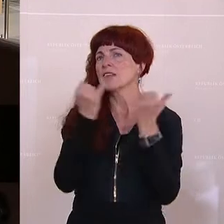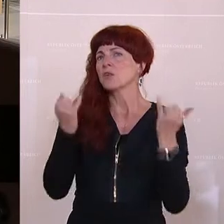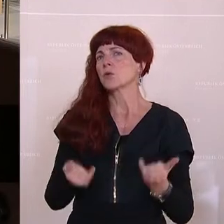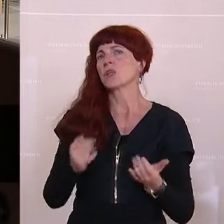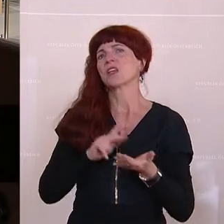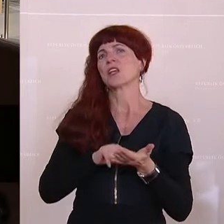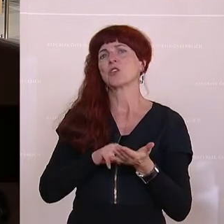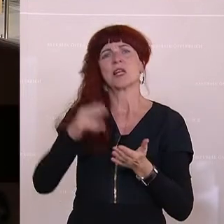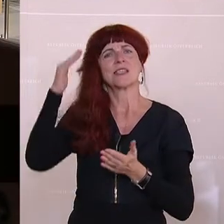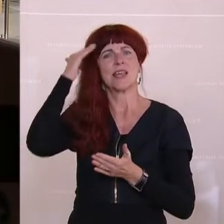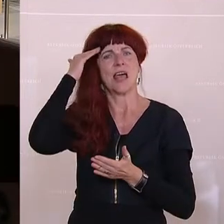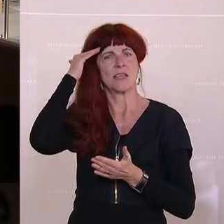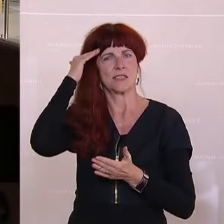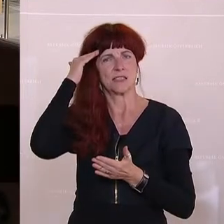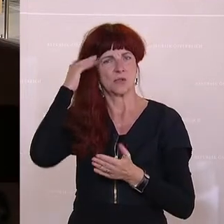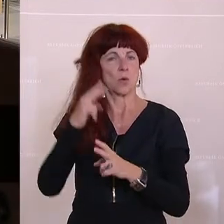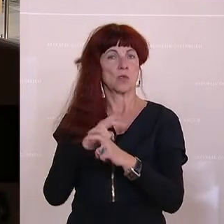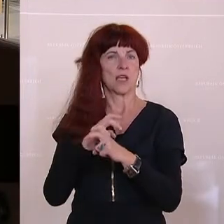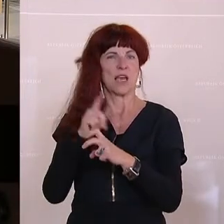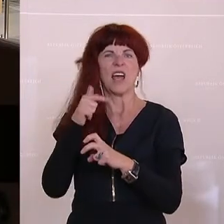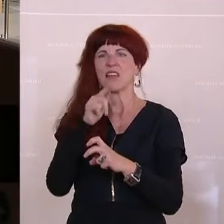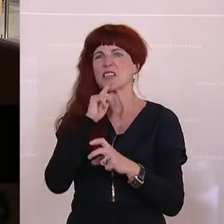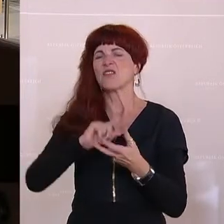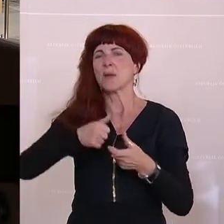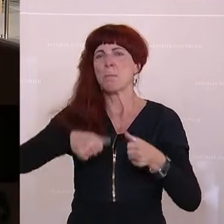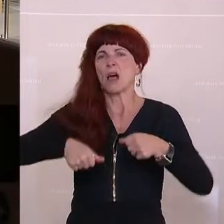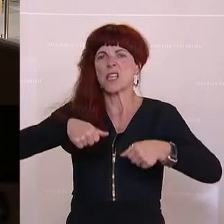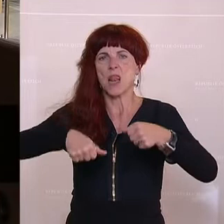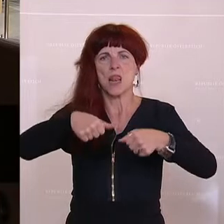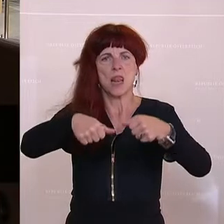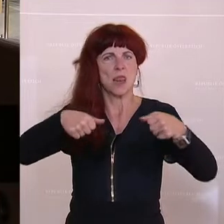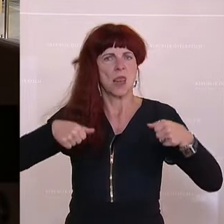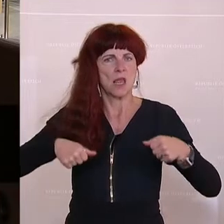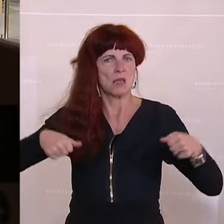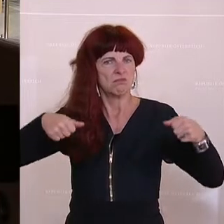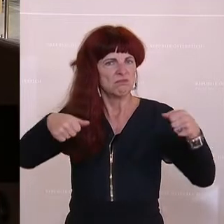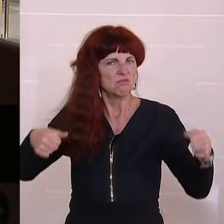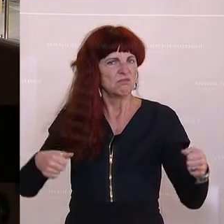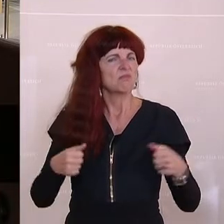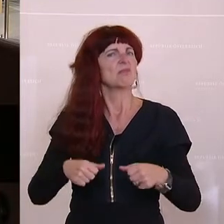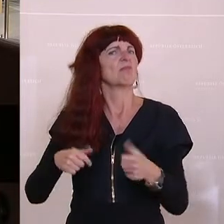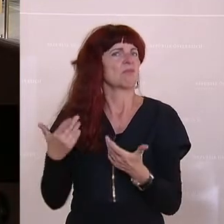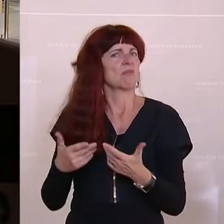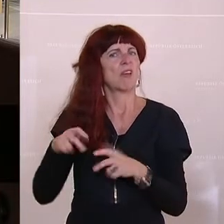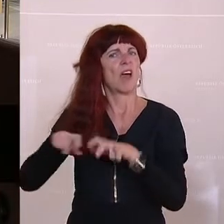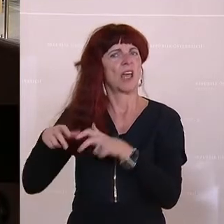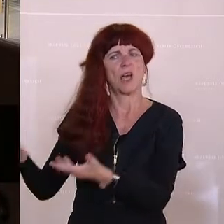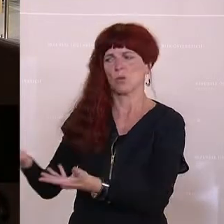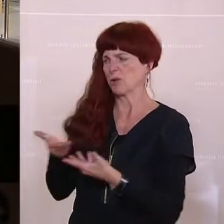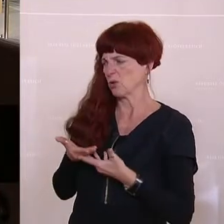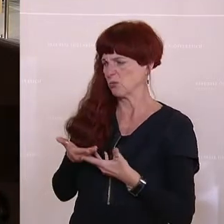Martina Künzberg-Sahra ist die nächste Rednerin. Sie ist Bildungs- und Wissenschaftssprecherin im NEOS Parlamentsgroup. Wir bekommen nämlich immer